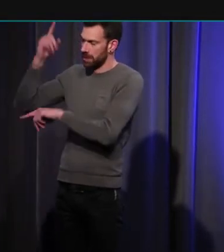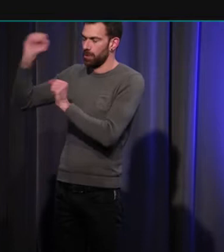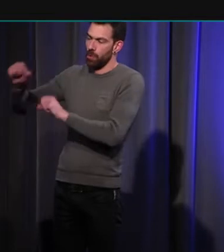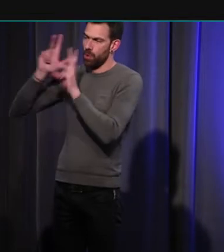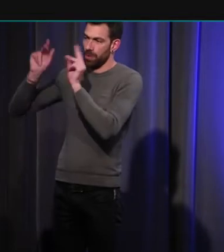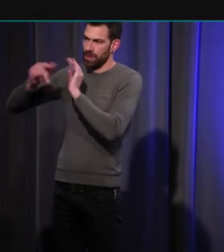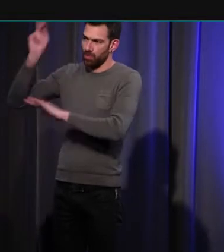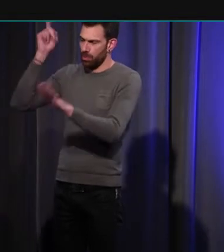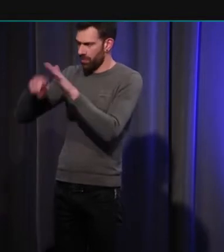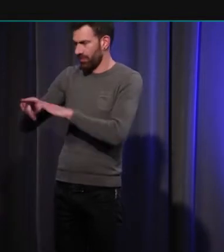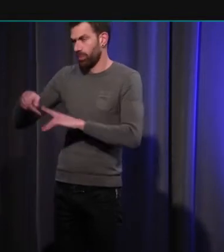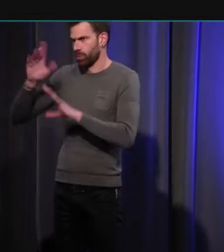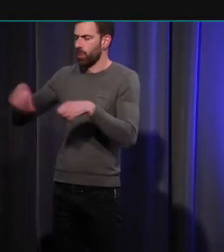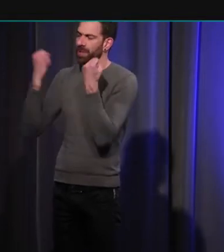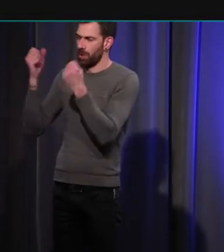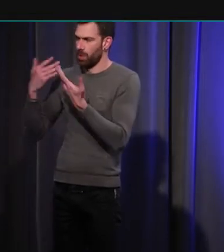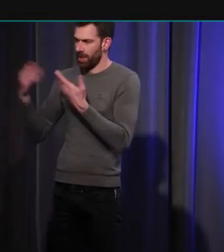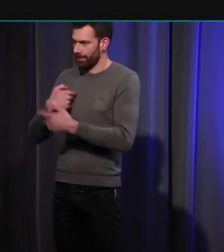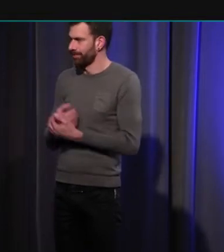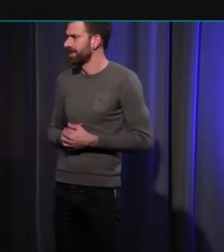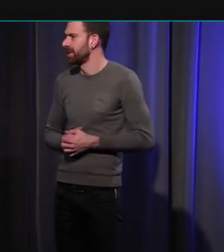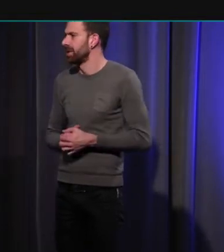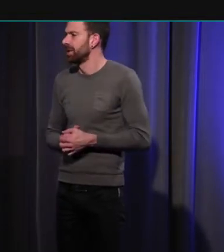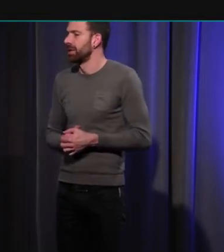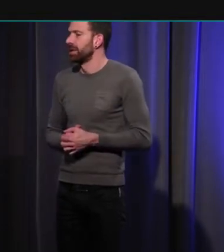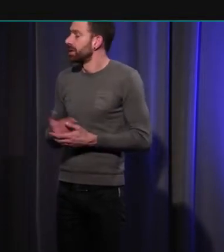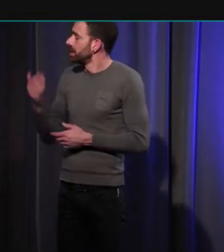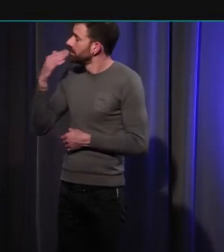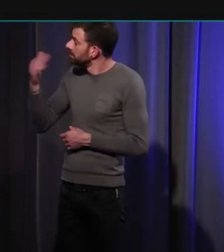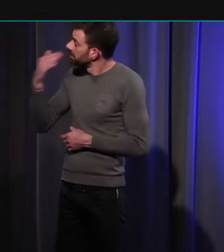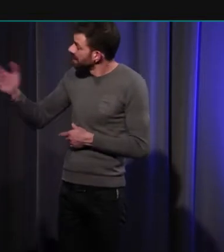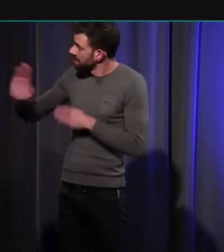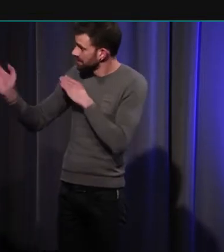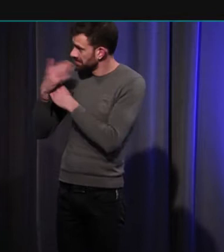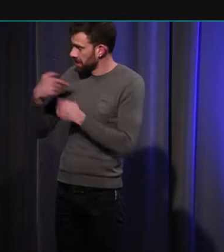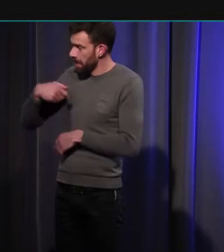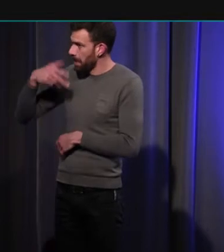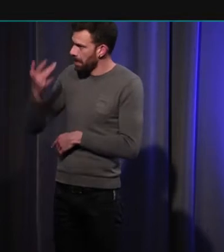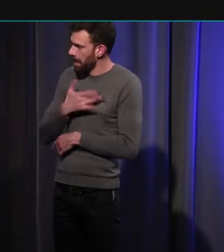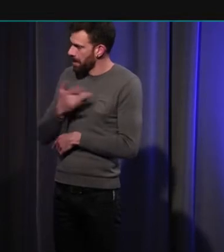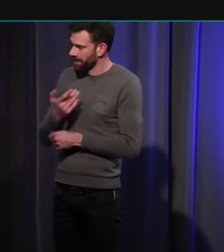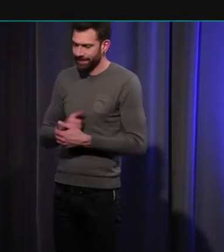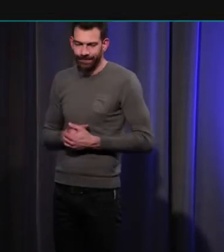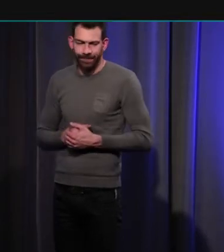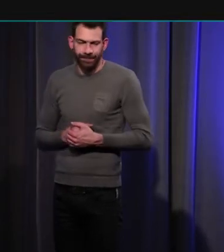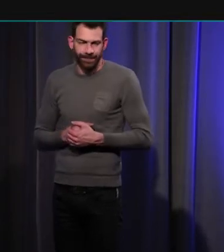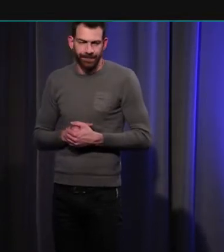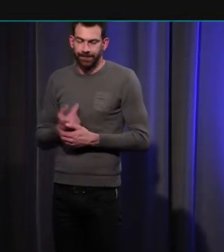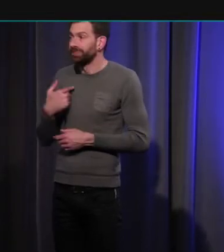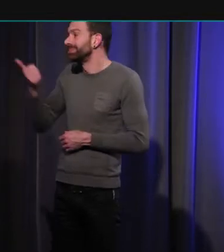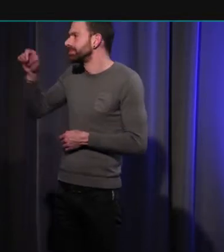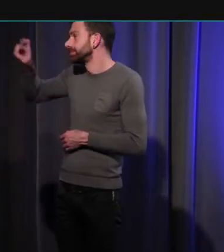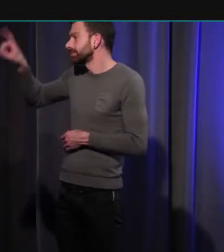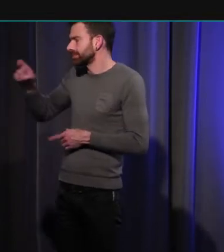merci monsieur merci beaucoup pour votre exposé passionnant j'ai une question petit peu